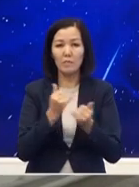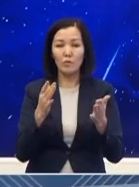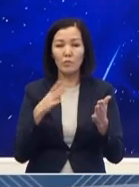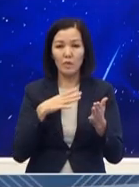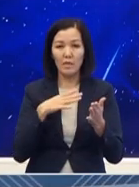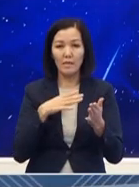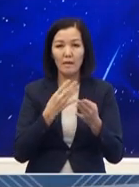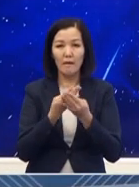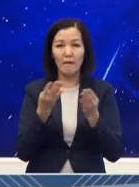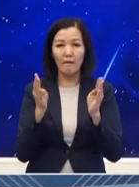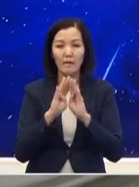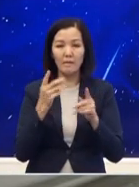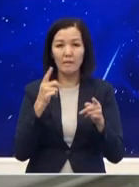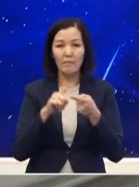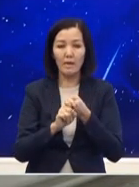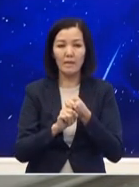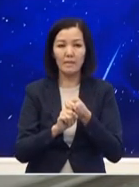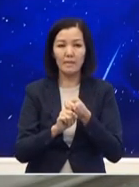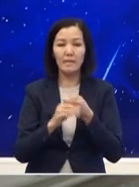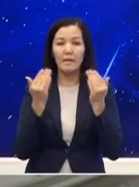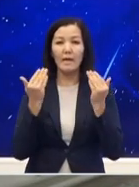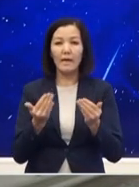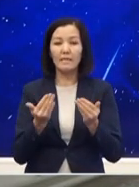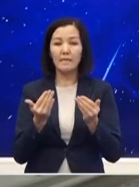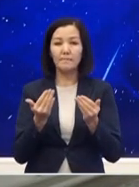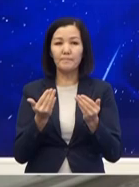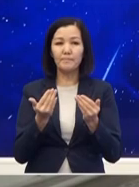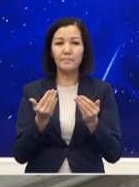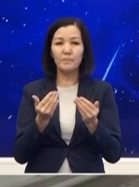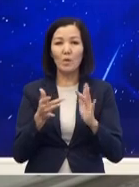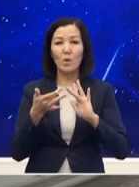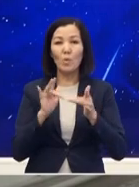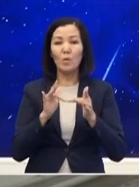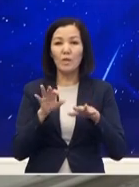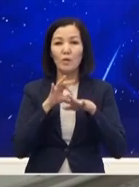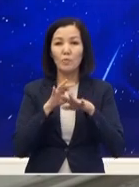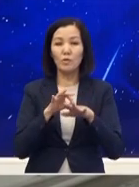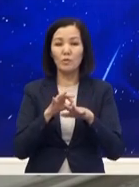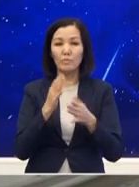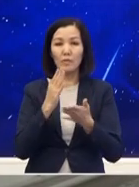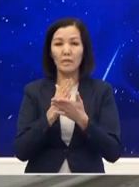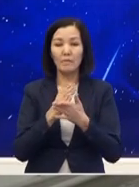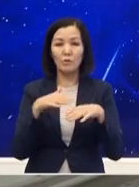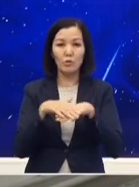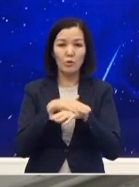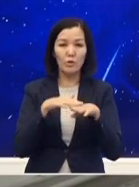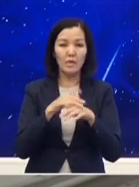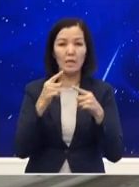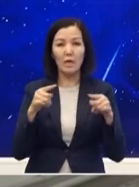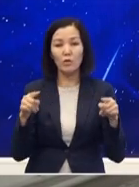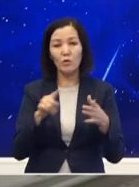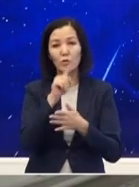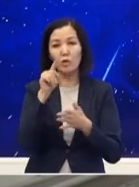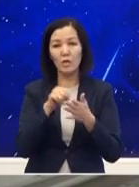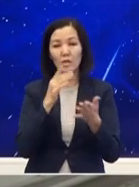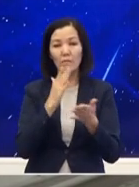көрсетілді. Карантинге байланысты қазір нелеріміз онлайн қабылдау өткізіп отыр. Оқта тұрғындардың әртүрлі сұрақтары